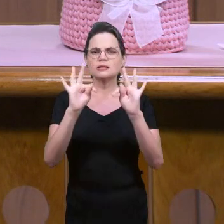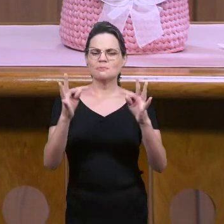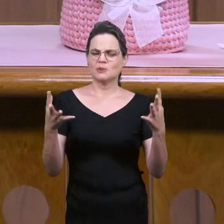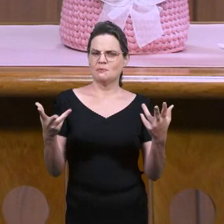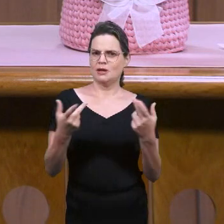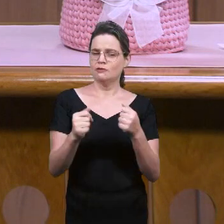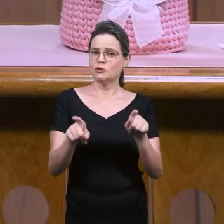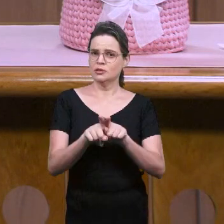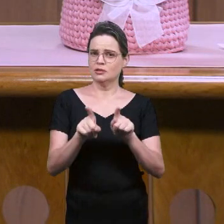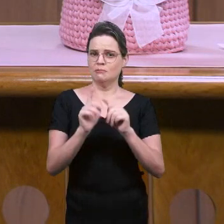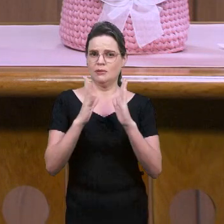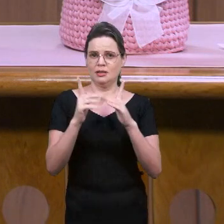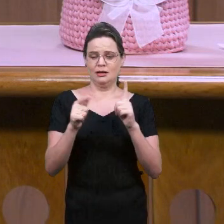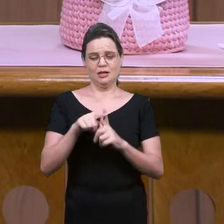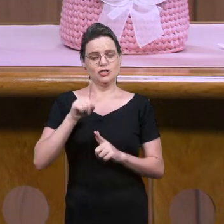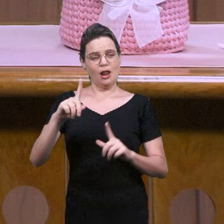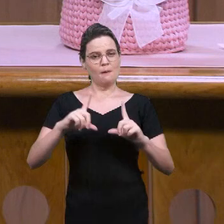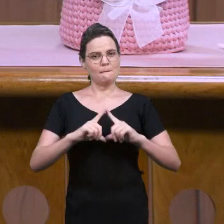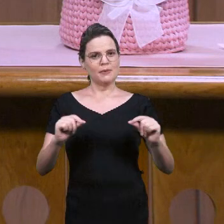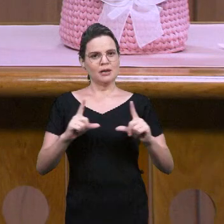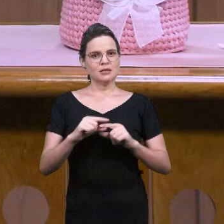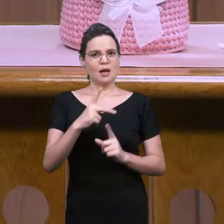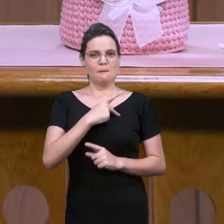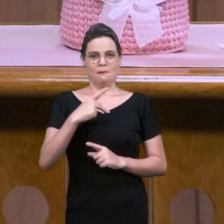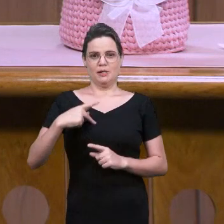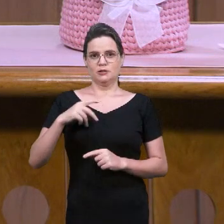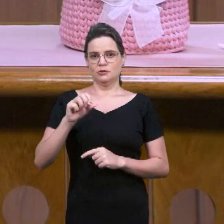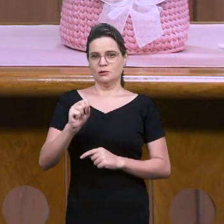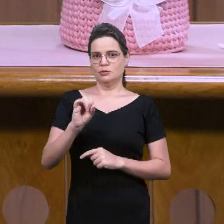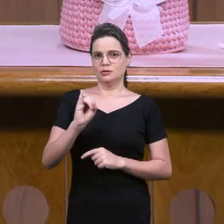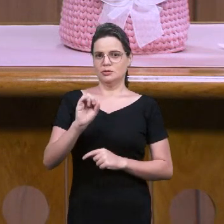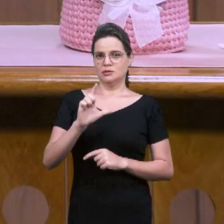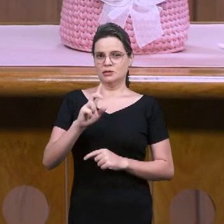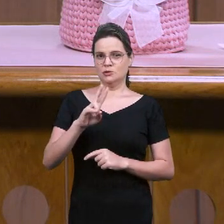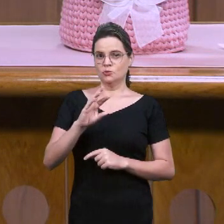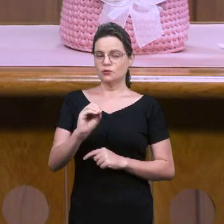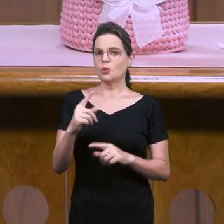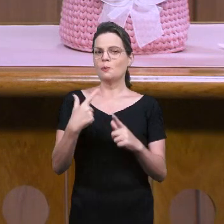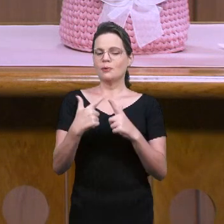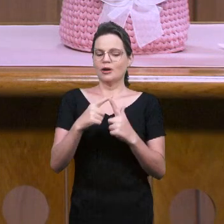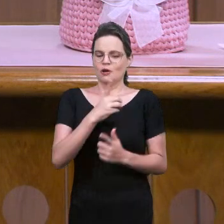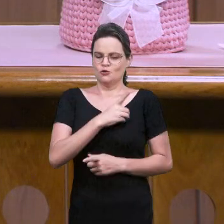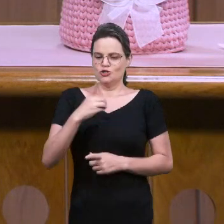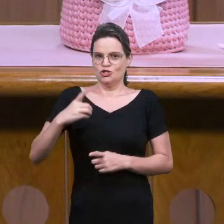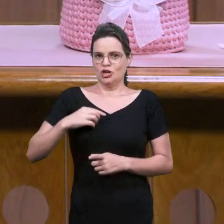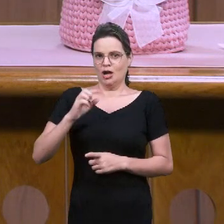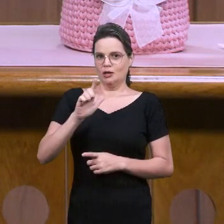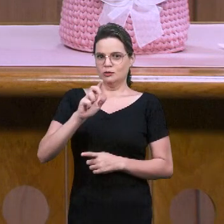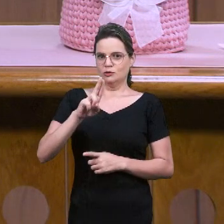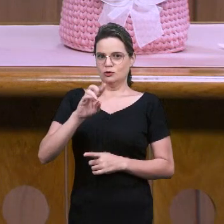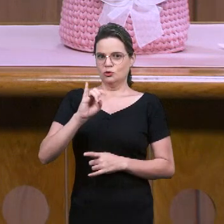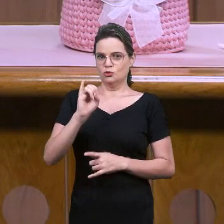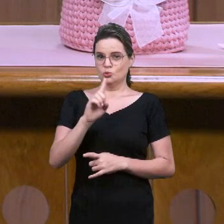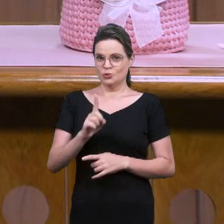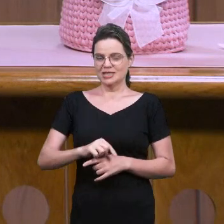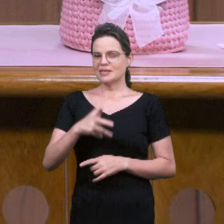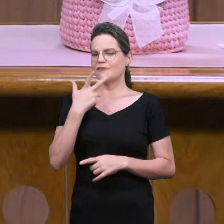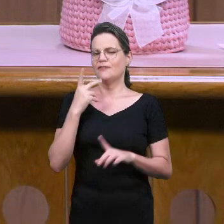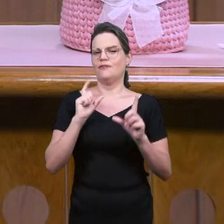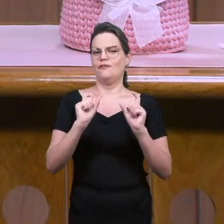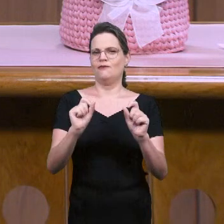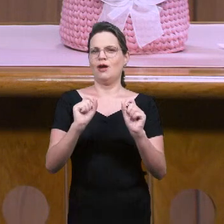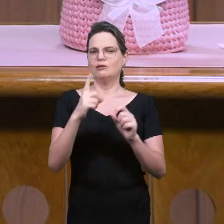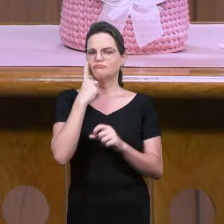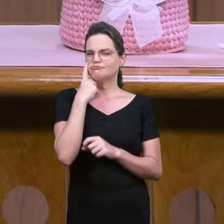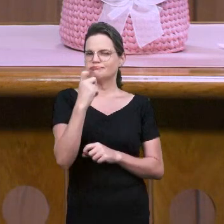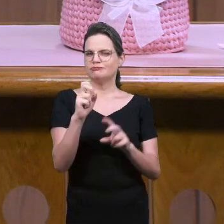un témoignage de notre Église à Brasilia sur la responsabilité du pasteur Silvio Marques ou le diacre Luis Clauber.